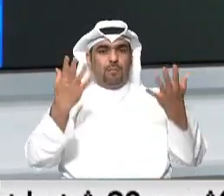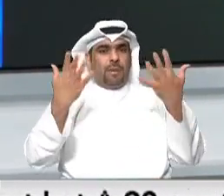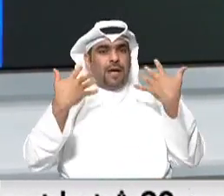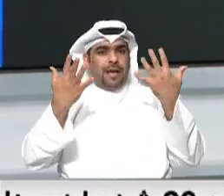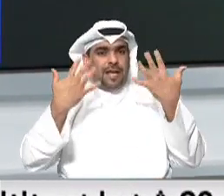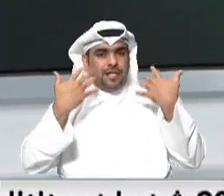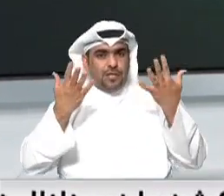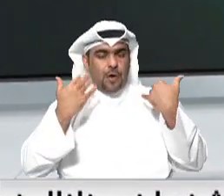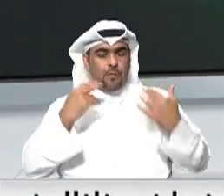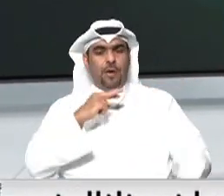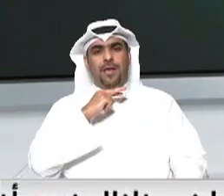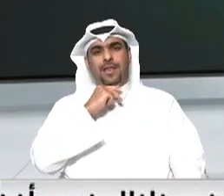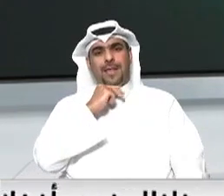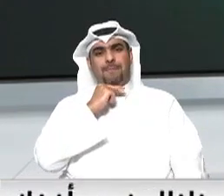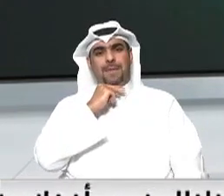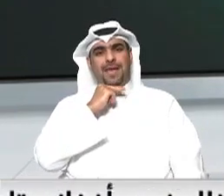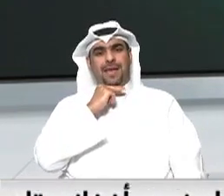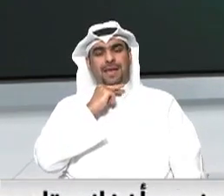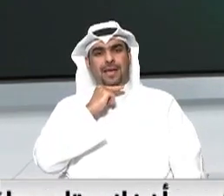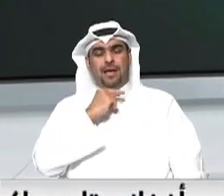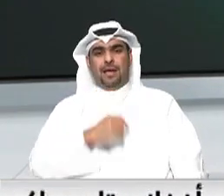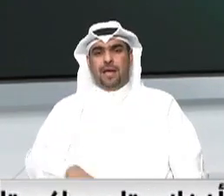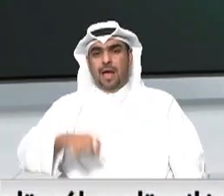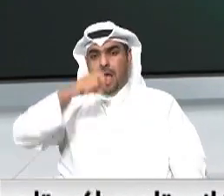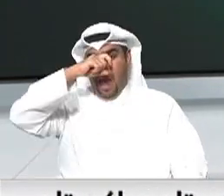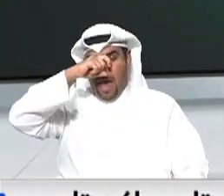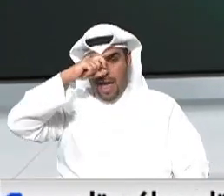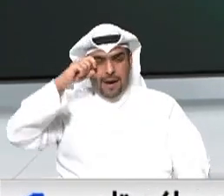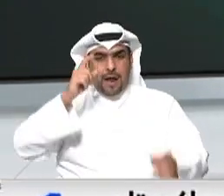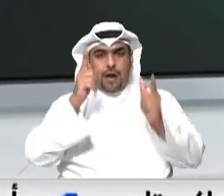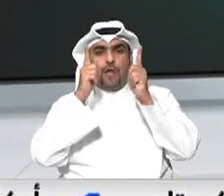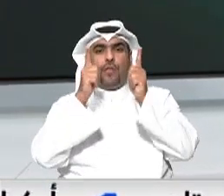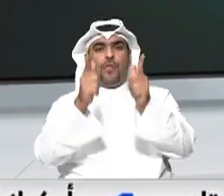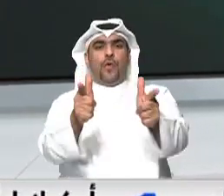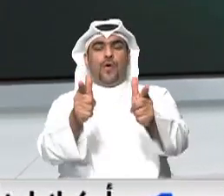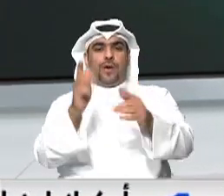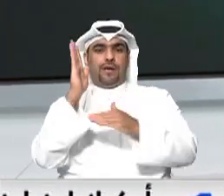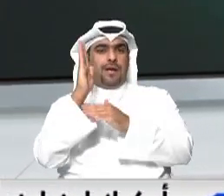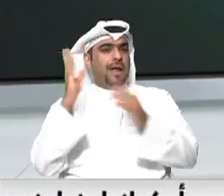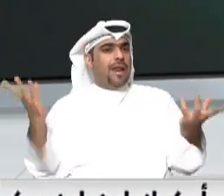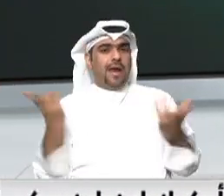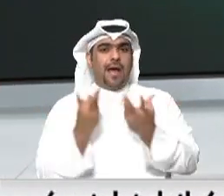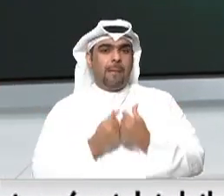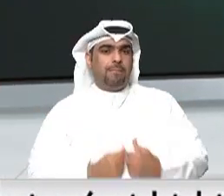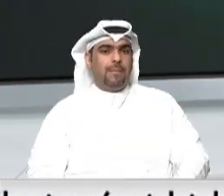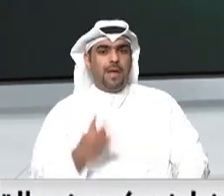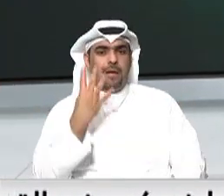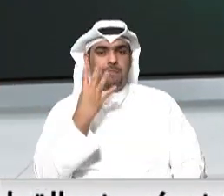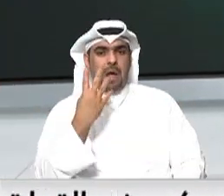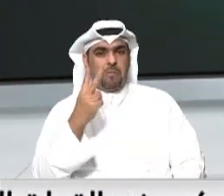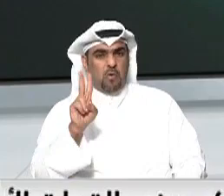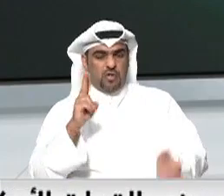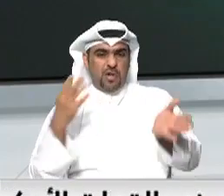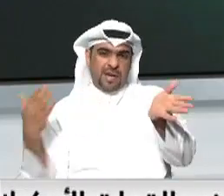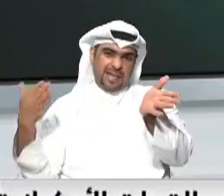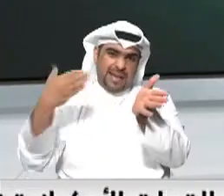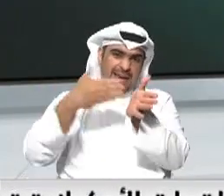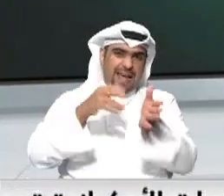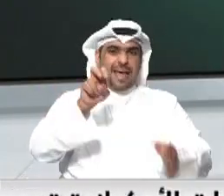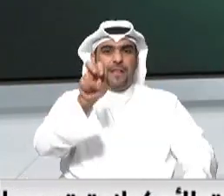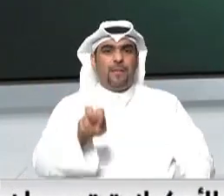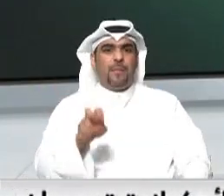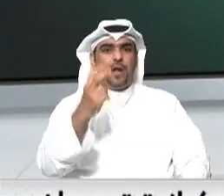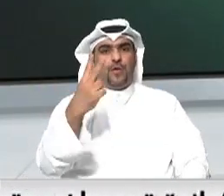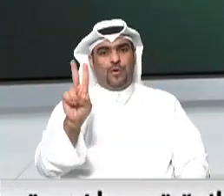ربيعيه معتدله تفاوتت درجات الحراره العظمى اليوم ما بين 24 و28 درجه مئويه ولكن